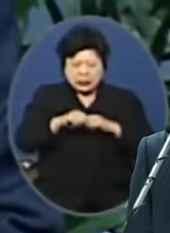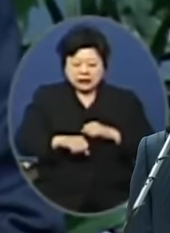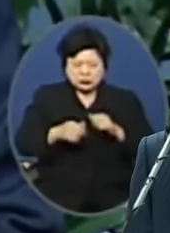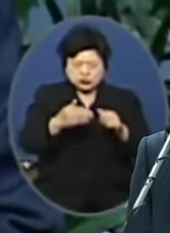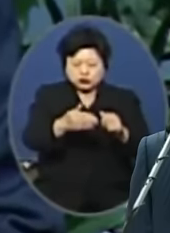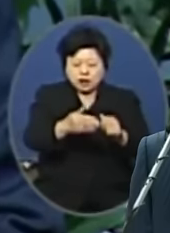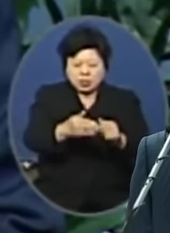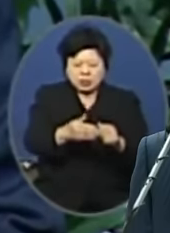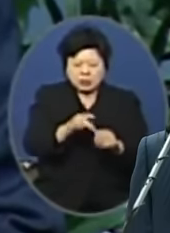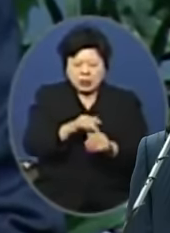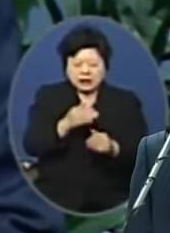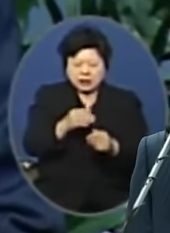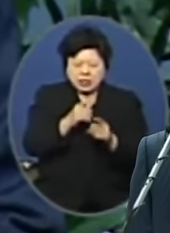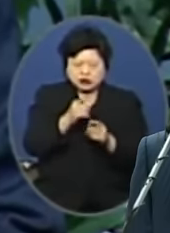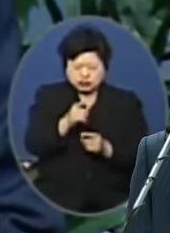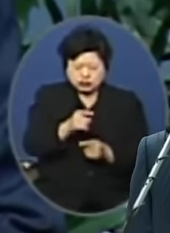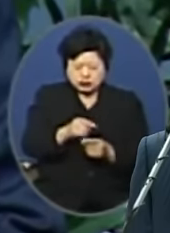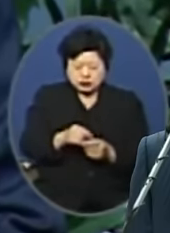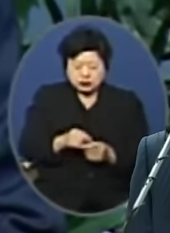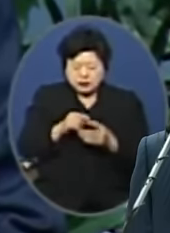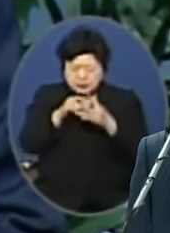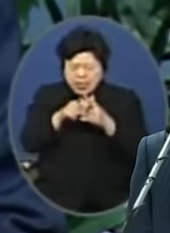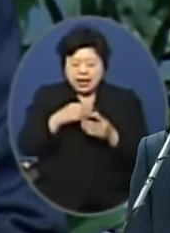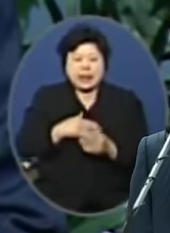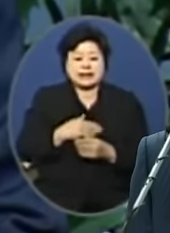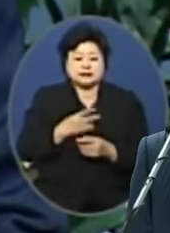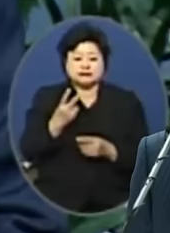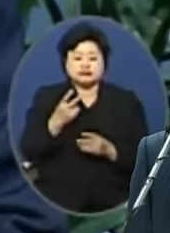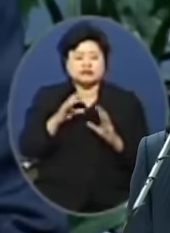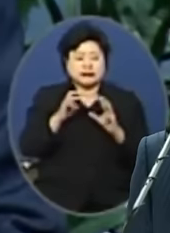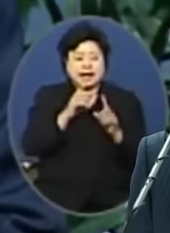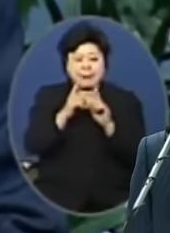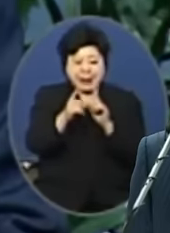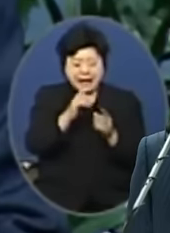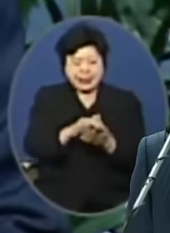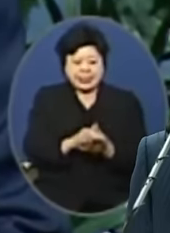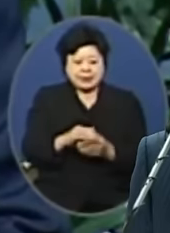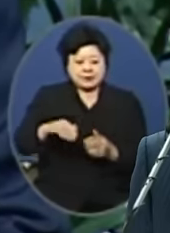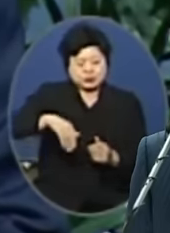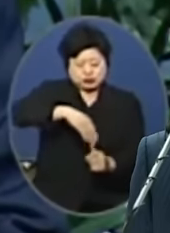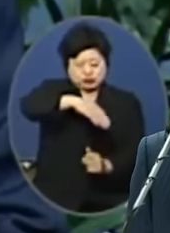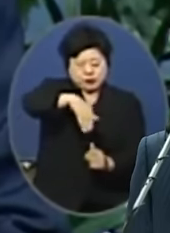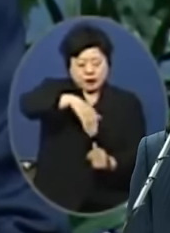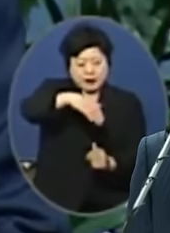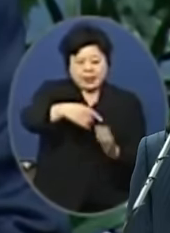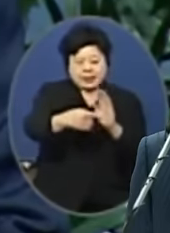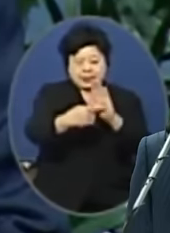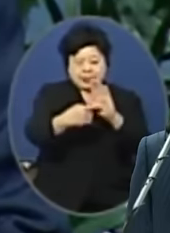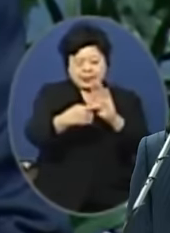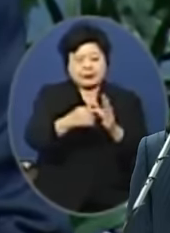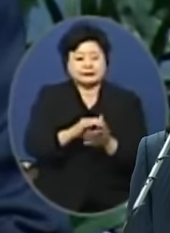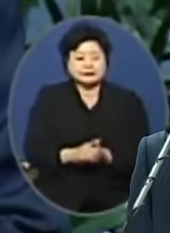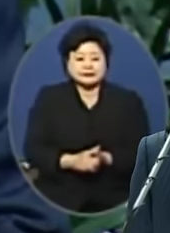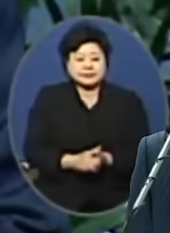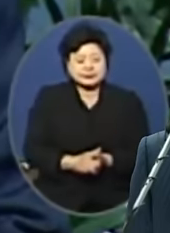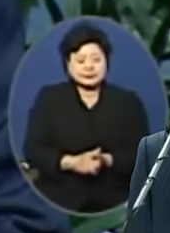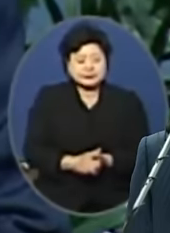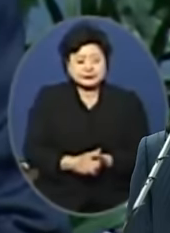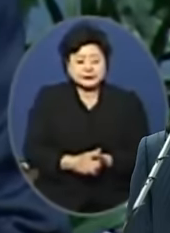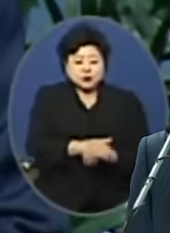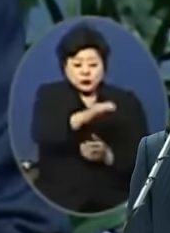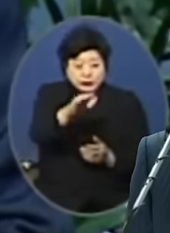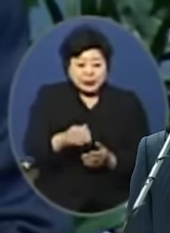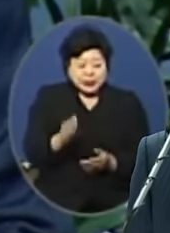이렇게 말을 하는구나. 언제나 두 나라 언어가 우리의 주위에 떠돌고 있는 것입니다.